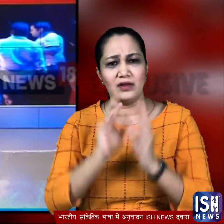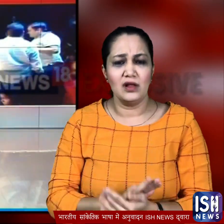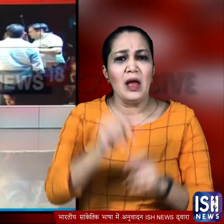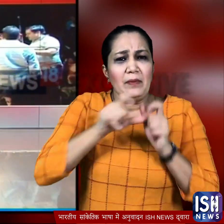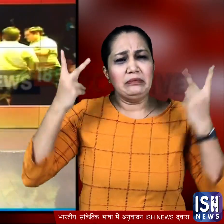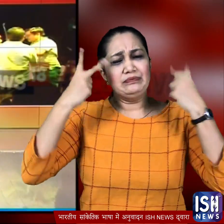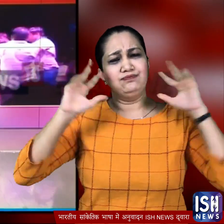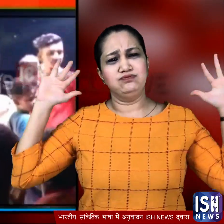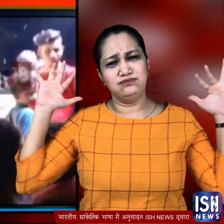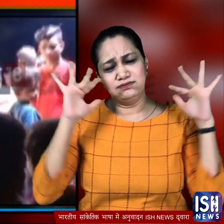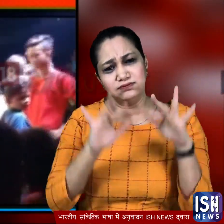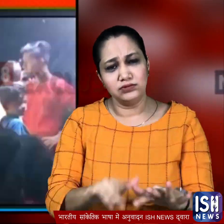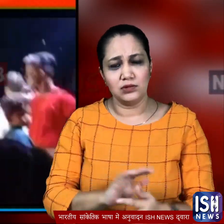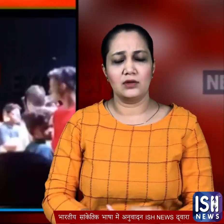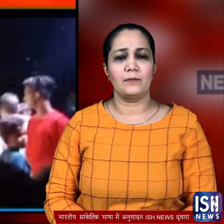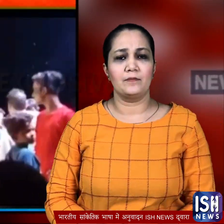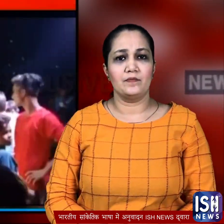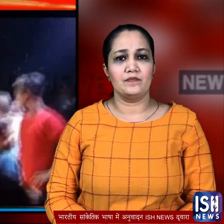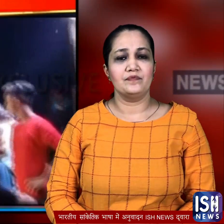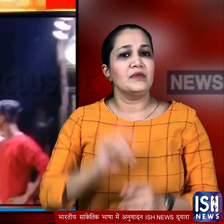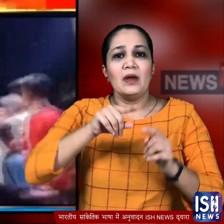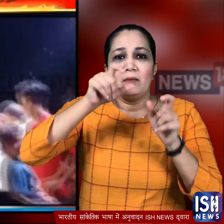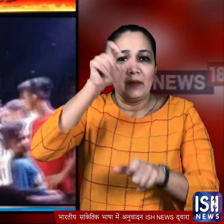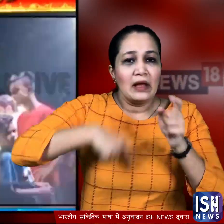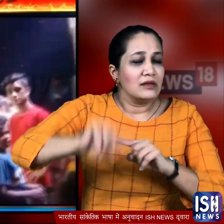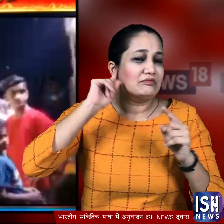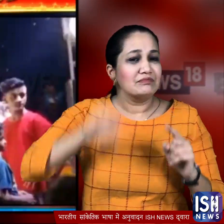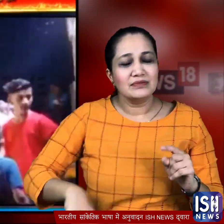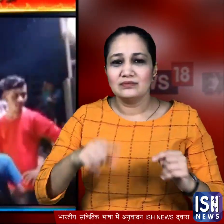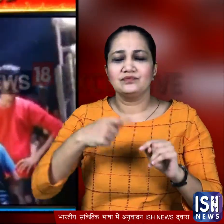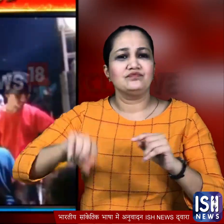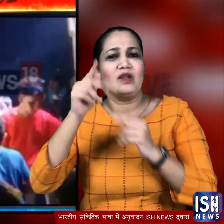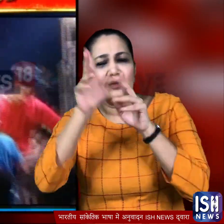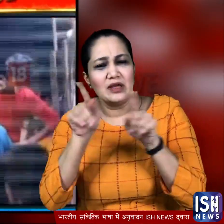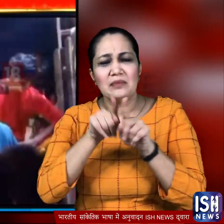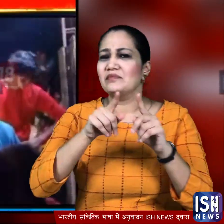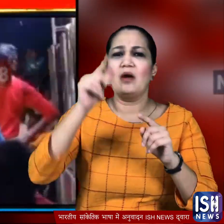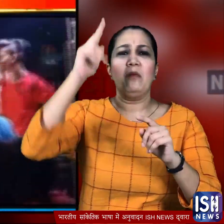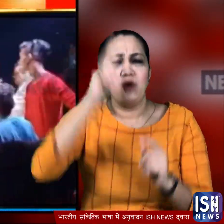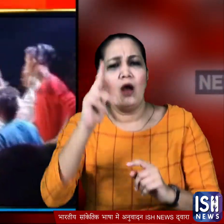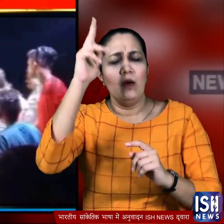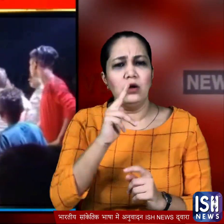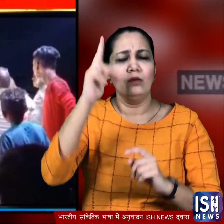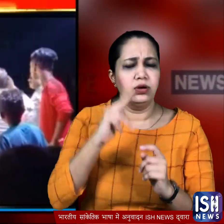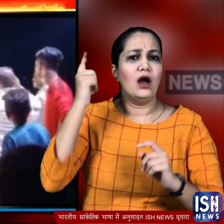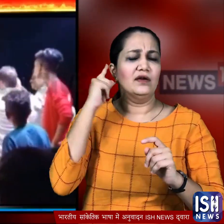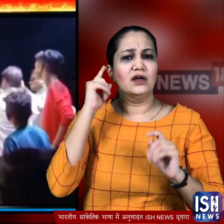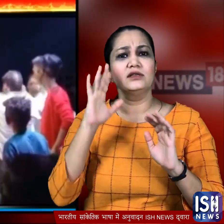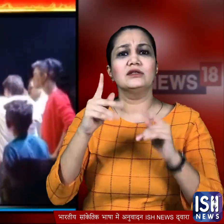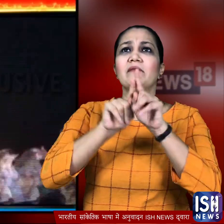भीड़ जुटी। लेकिन उसकी परवाह किए बिना कुछ लोगों ने एक के बाद एक कई गोलियां हवा में चलाईं।